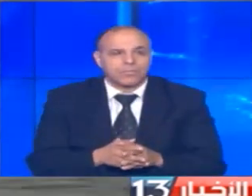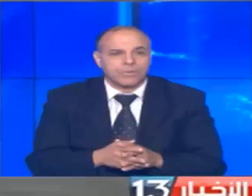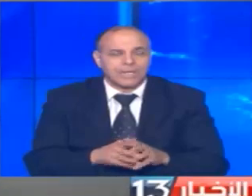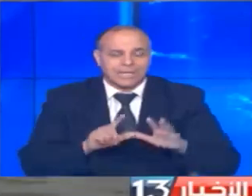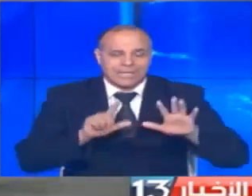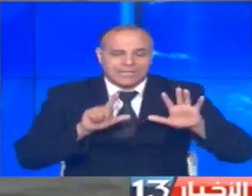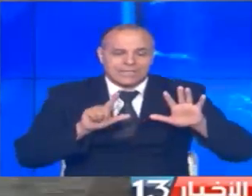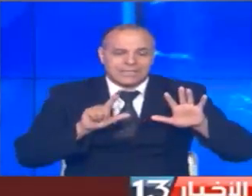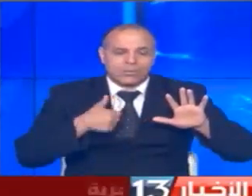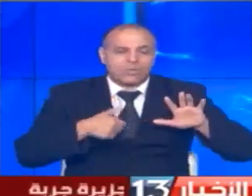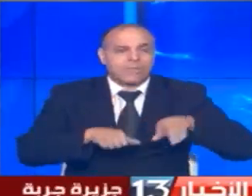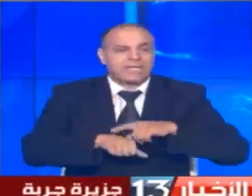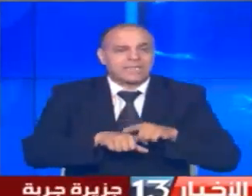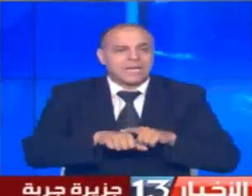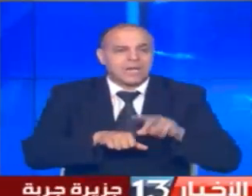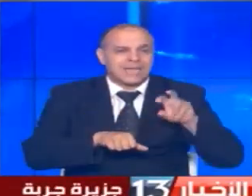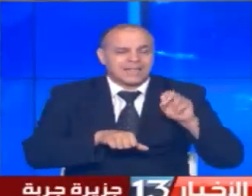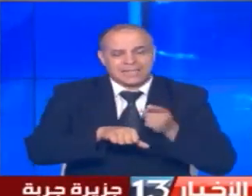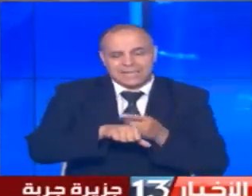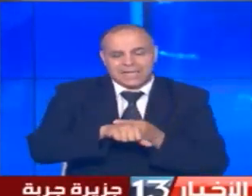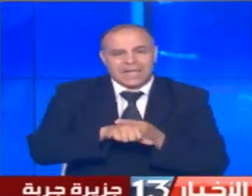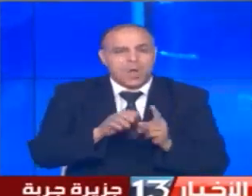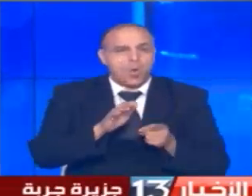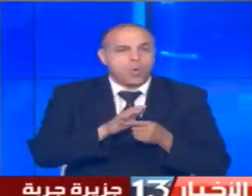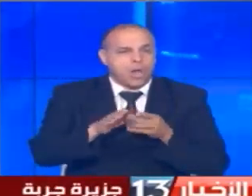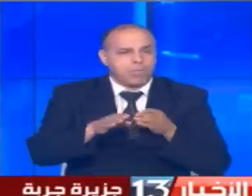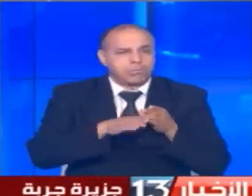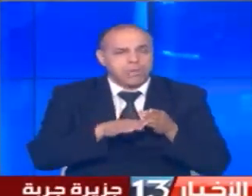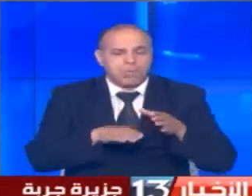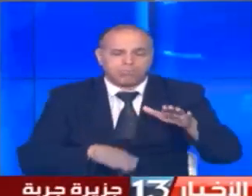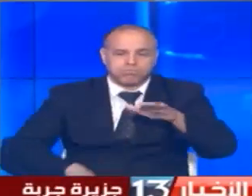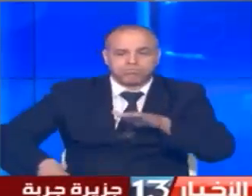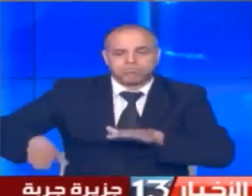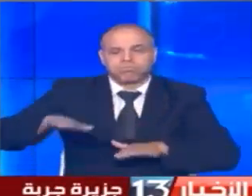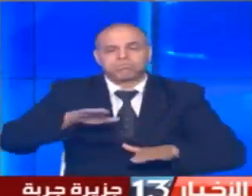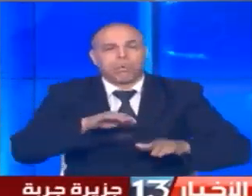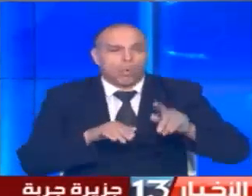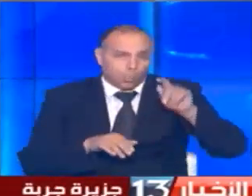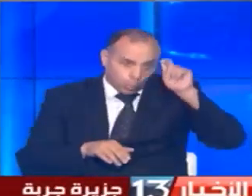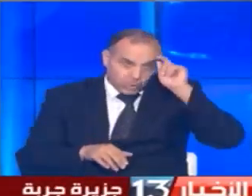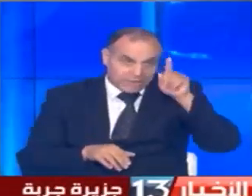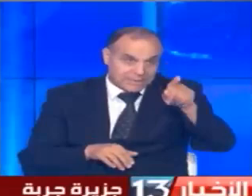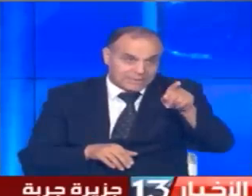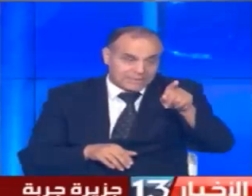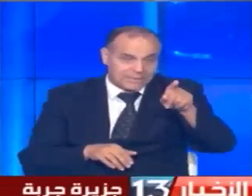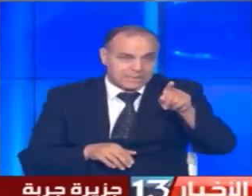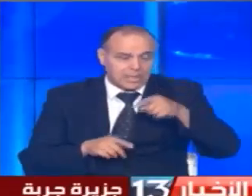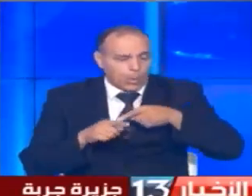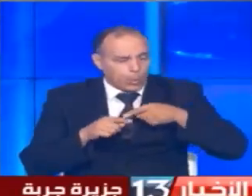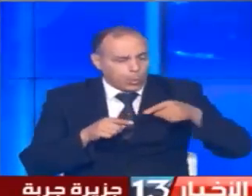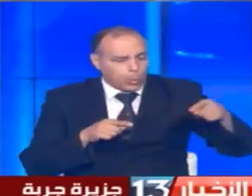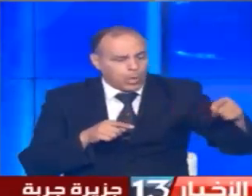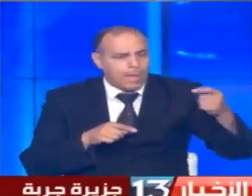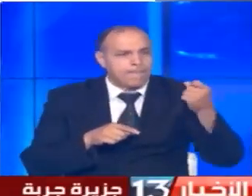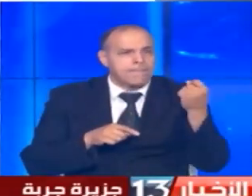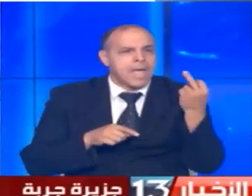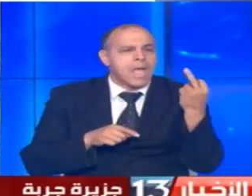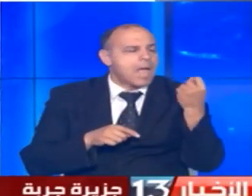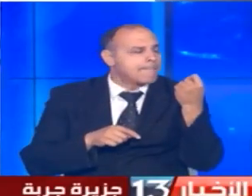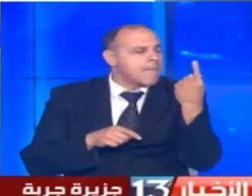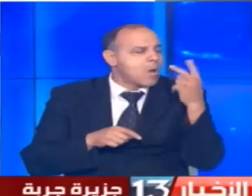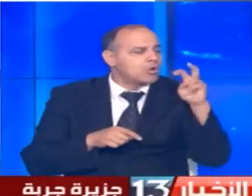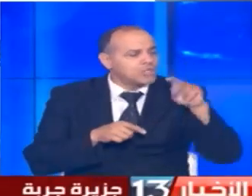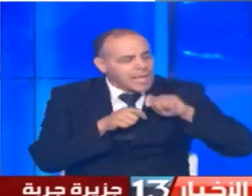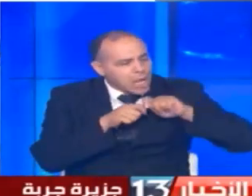76 ساعة و30 دقيقة هي المدة التي استغرقها السباح نجيب بالهادي لقطع 120 كيلومتر